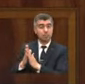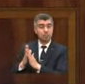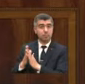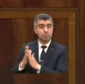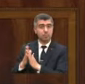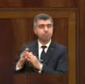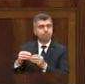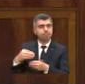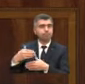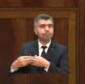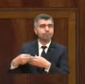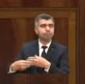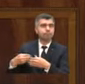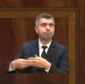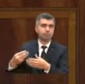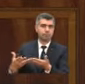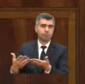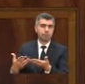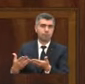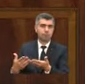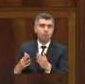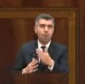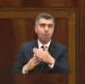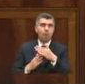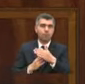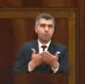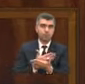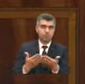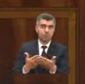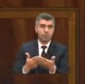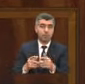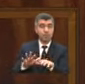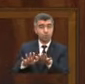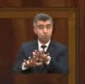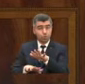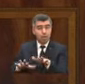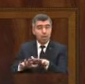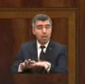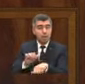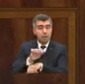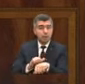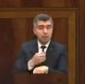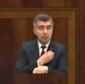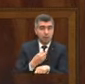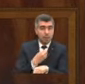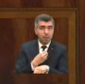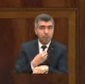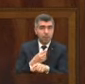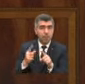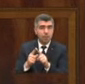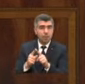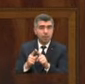مترهلة محدودة، وأن الحماية الاجتماعية والرعاية الاجتماعية اللي كانت